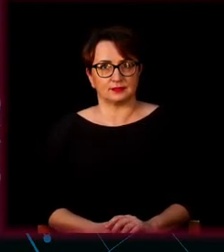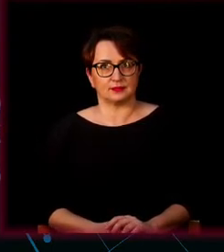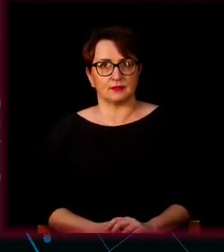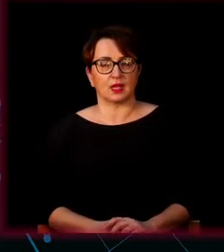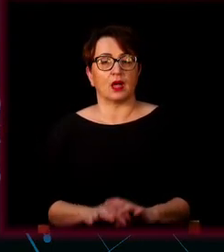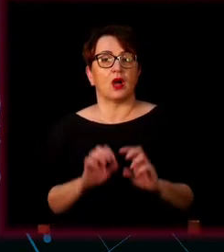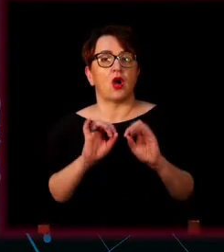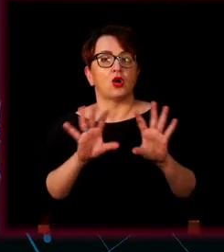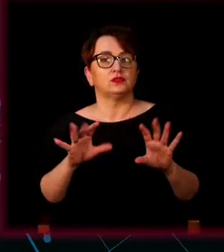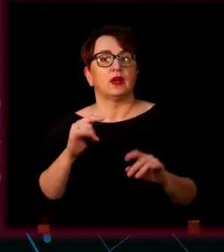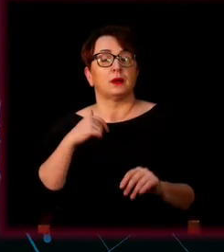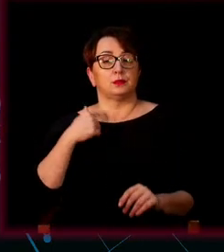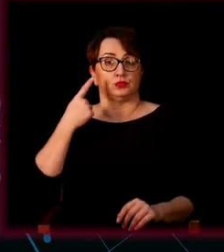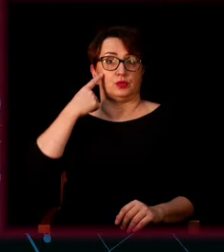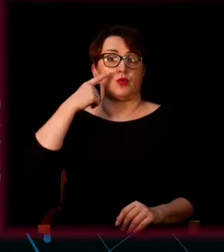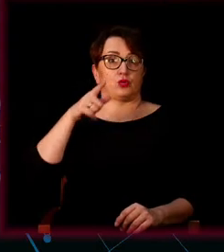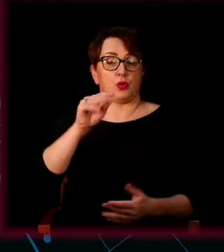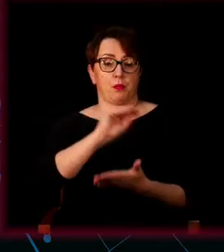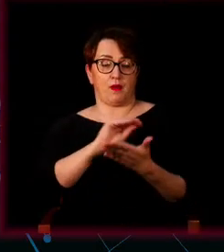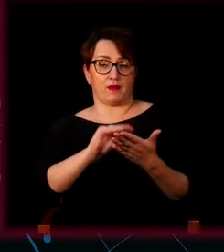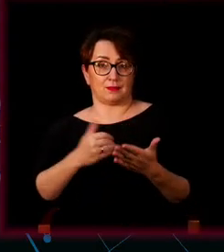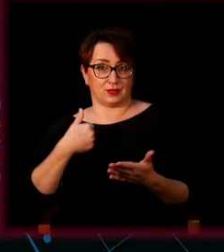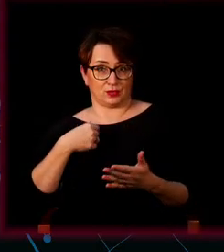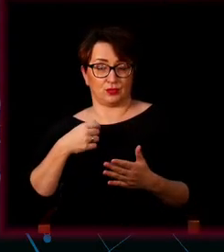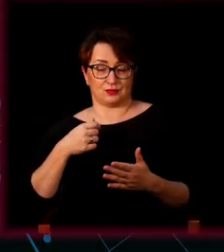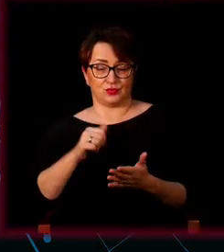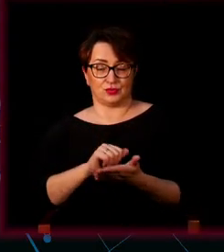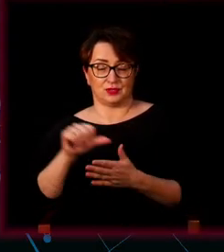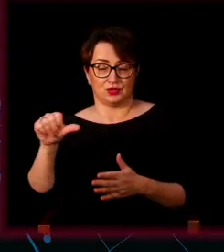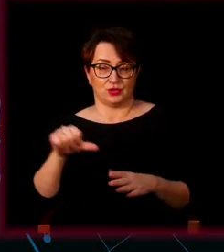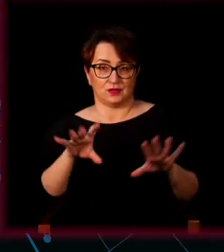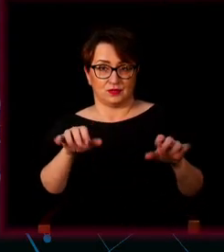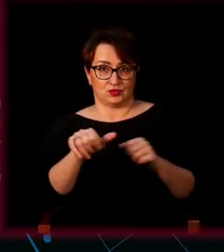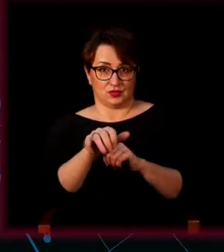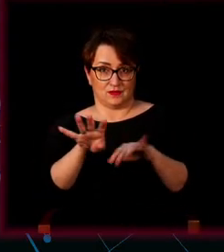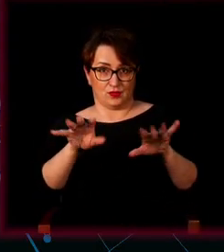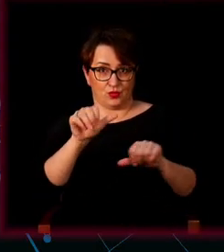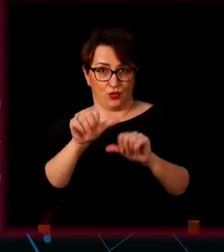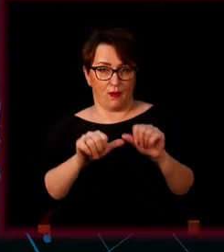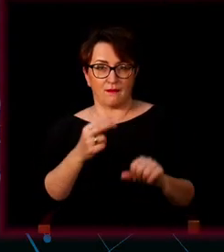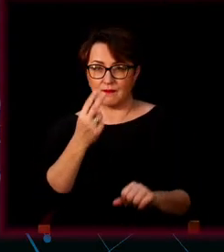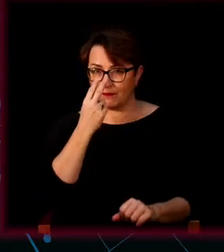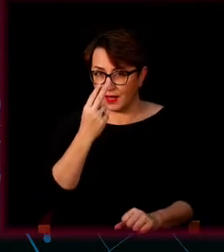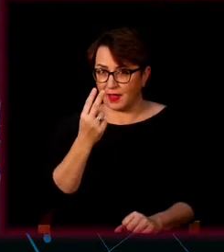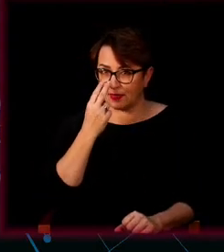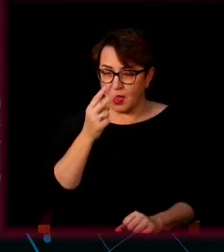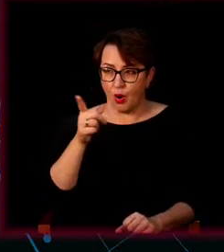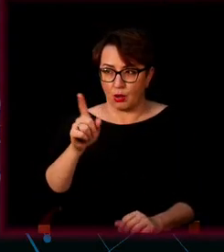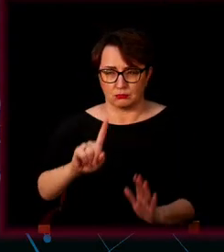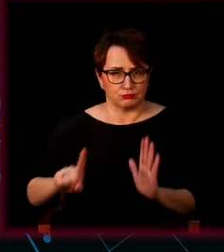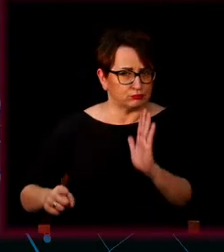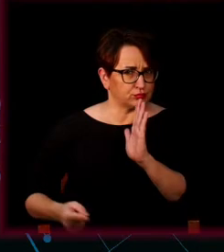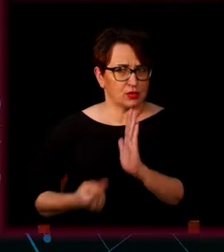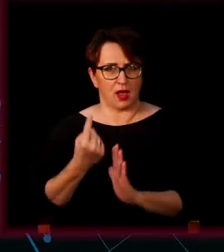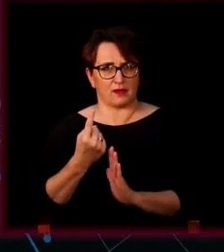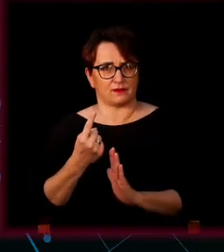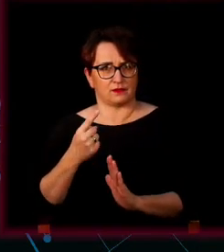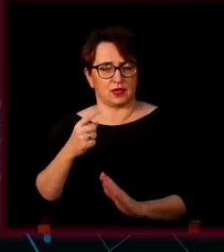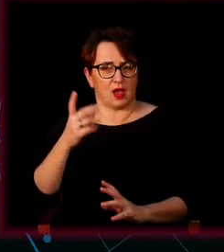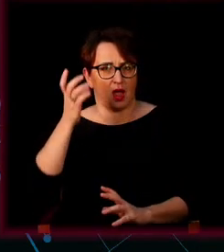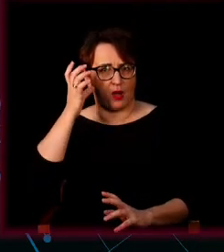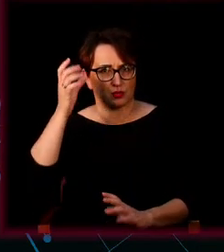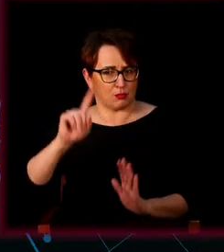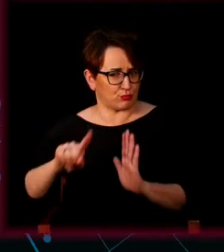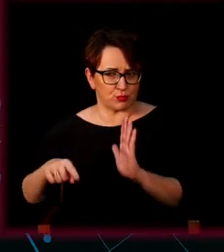Oczywiście przypominając sobie, że ta powieść wyszła w 1969 roku, to też widać, jaką prekursorką była Ursula Le Guin.